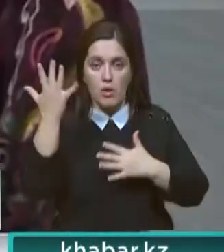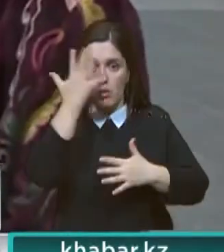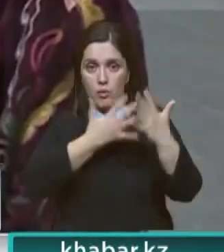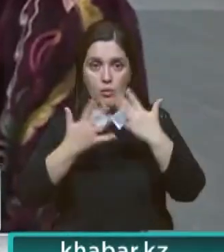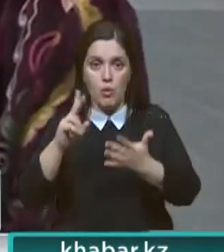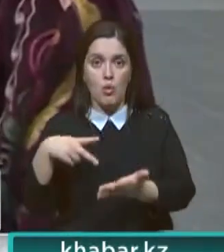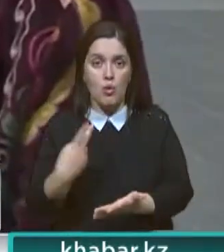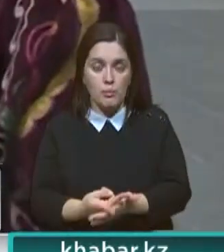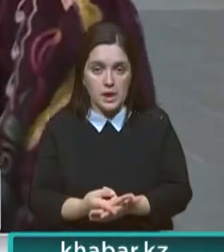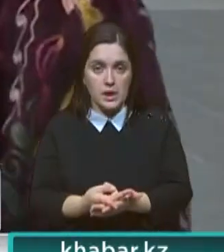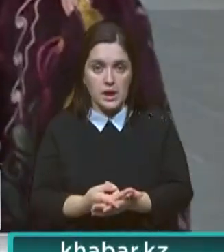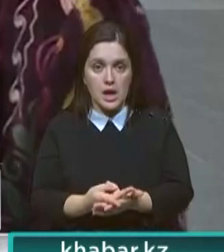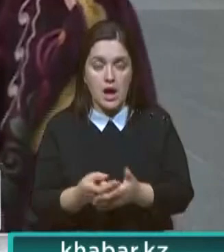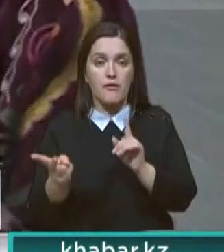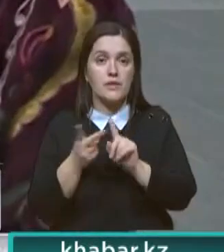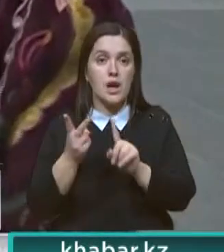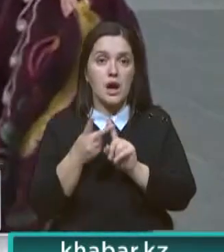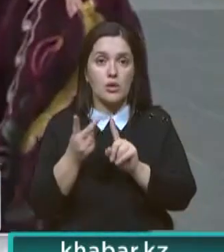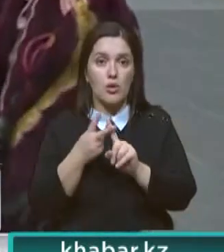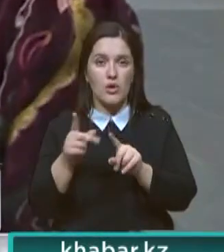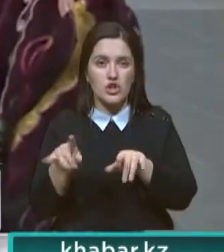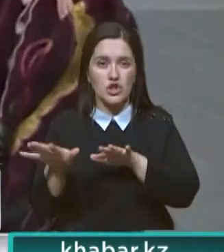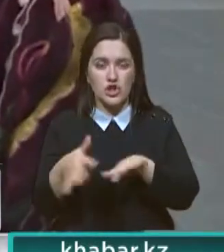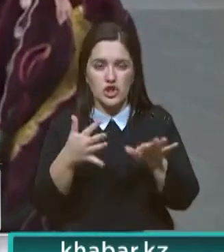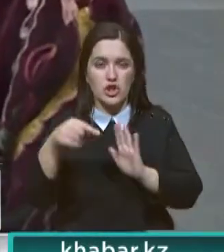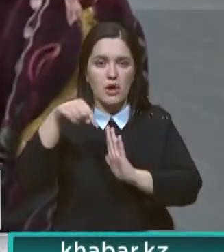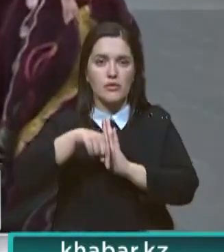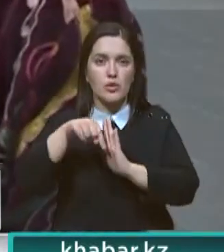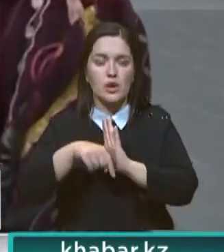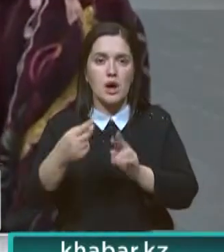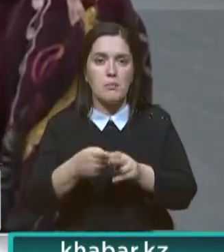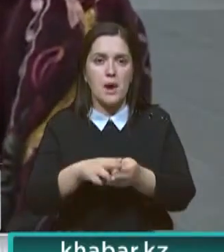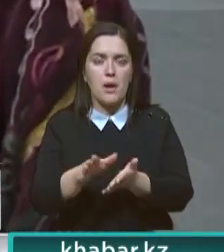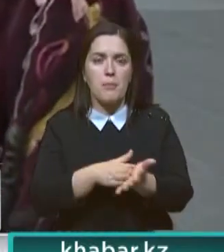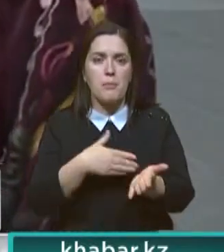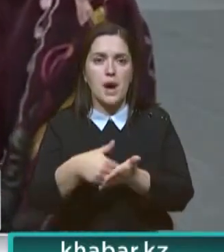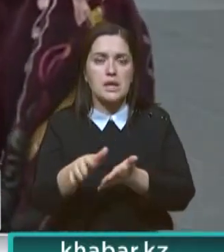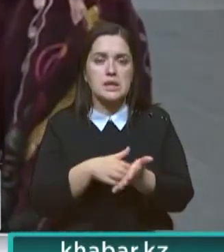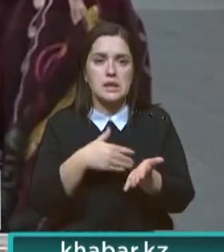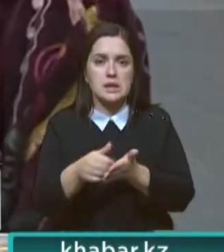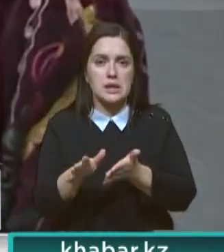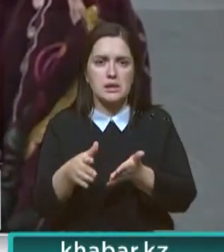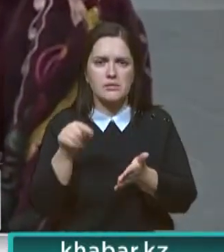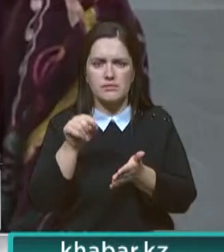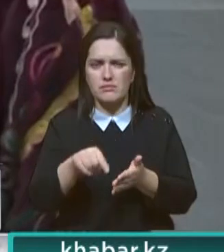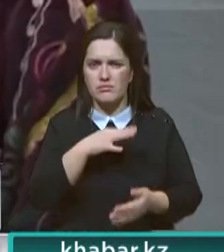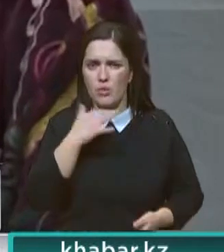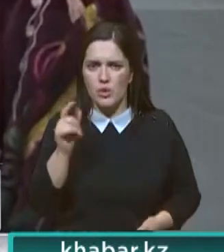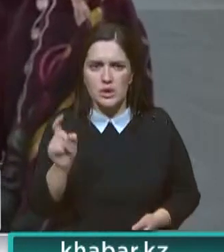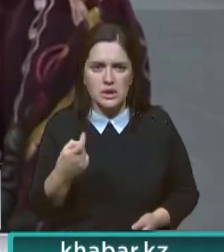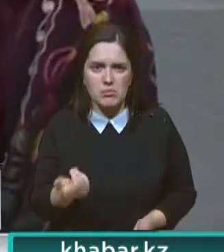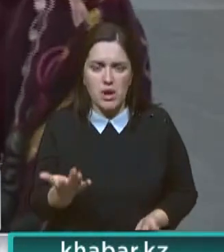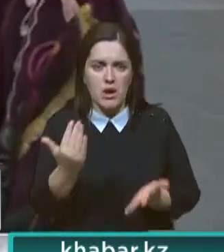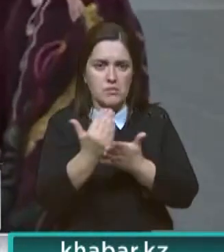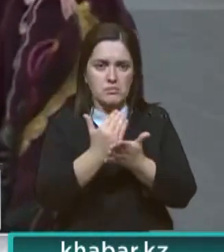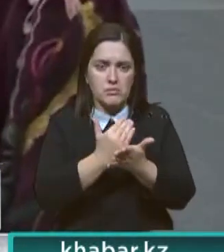обморок. Это во-первых. И второе, вот та жижа, которая внутри, это маслянистая жидкость. Здесь пропиленгликоль, глицерин и